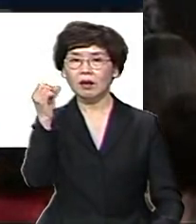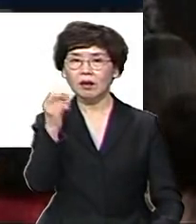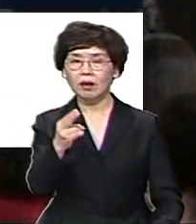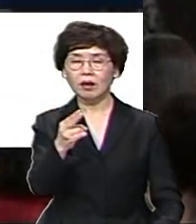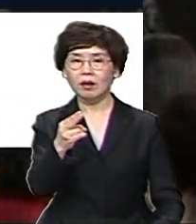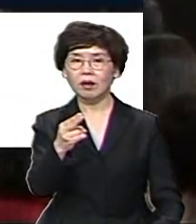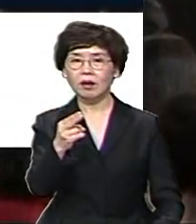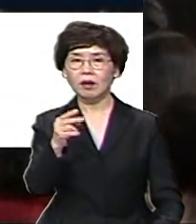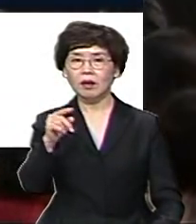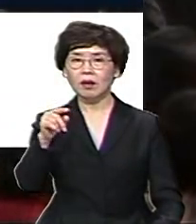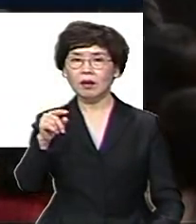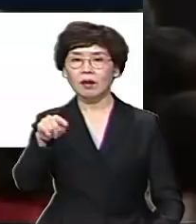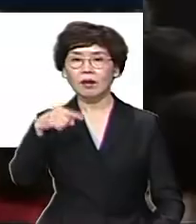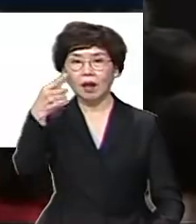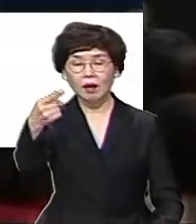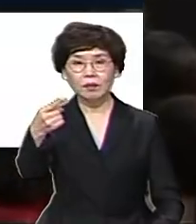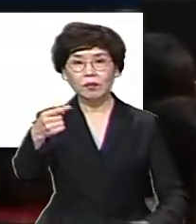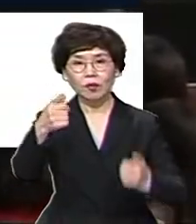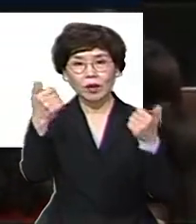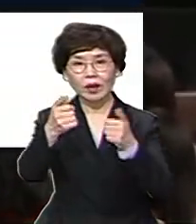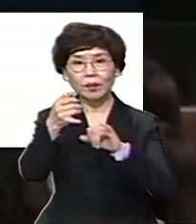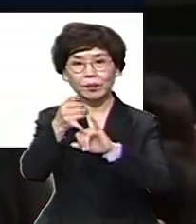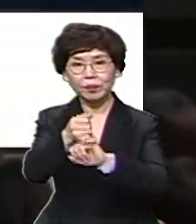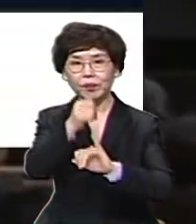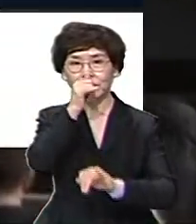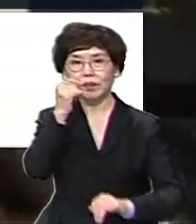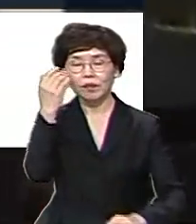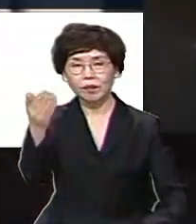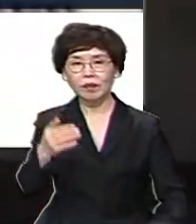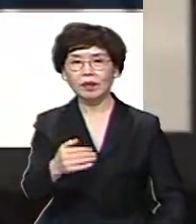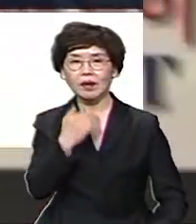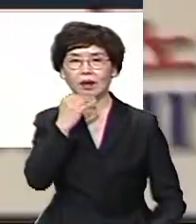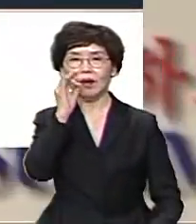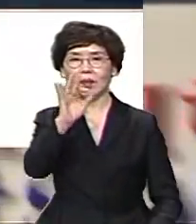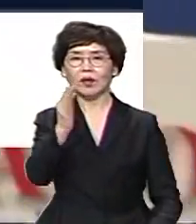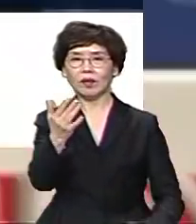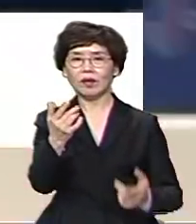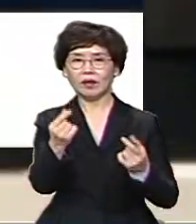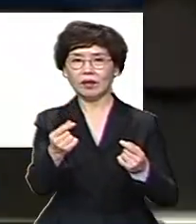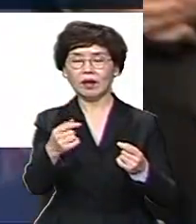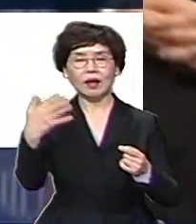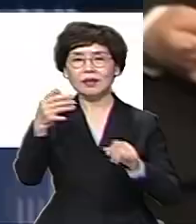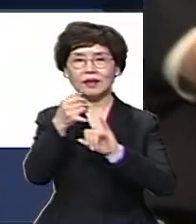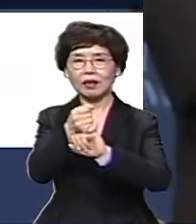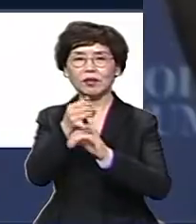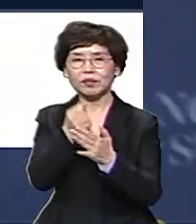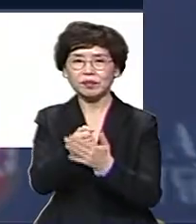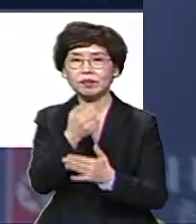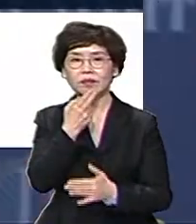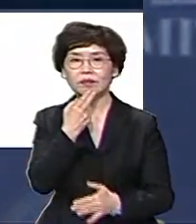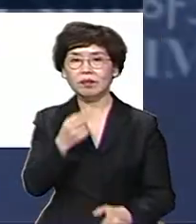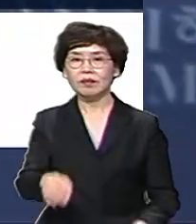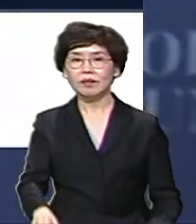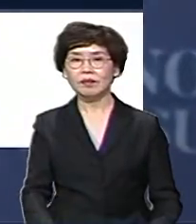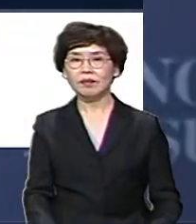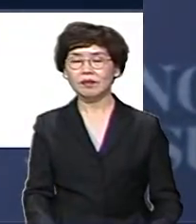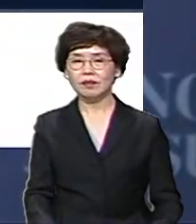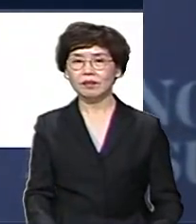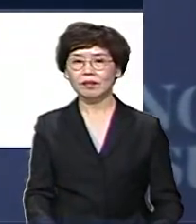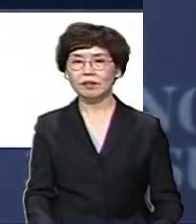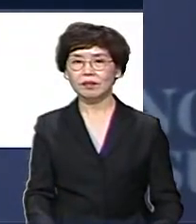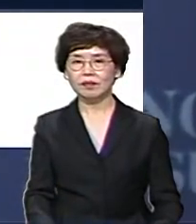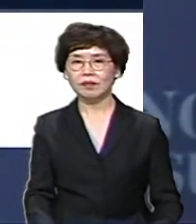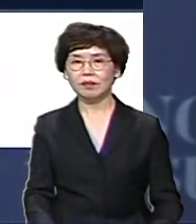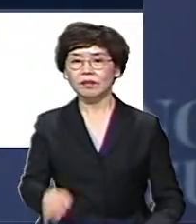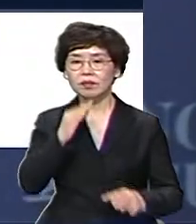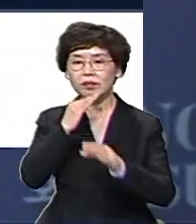Maybe Ali next. That's okay. Your friends. Thanks, Mr. President. 네, 감사합니다. Could you, did you commit with Chairman Kim to a next